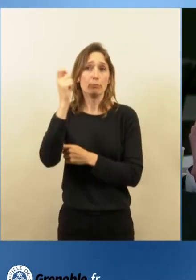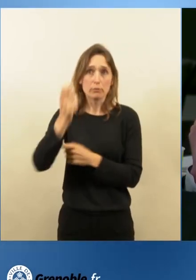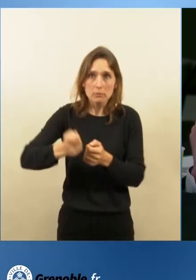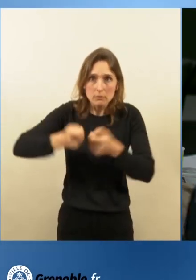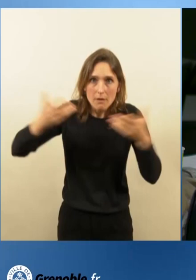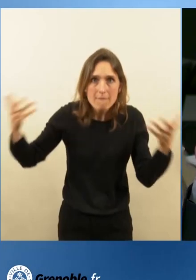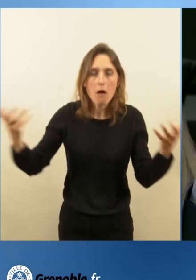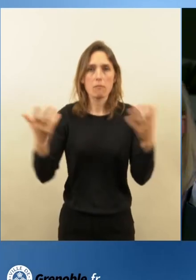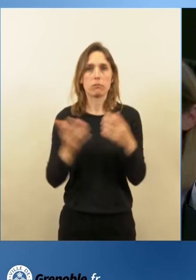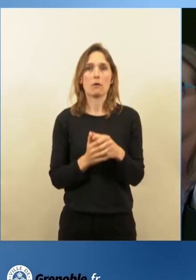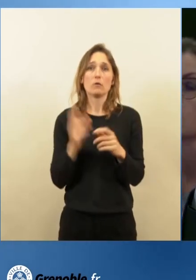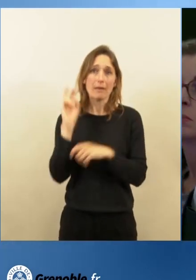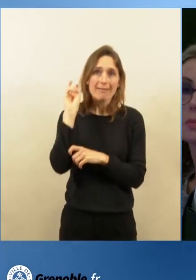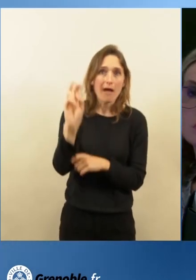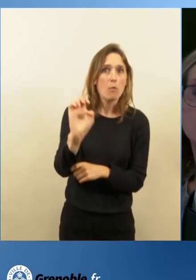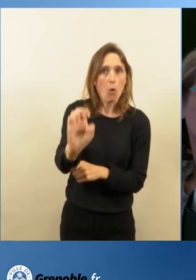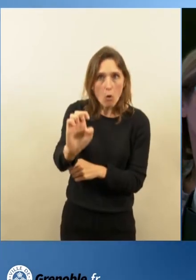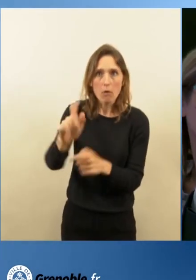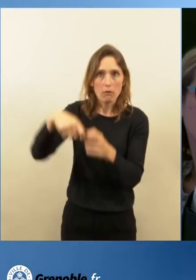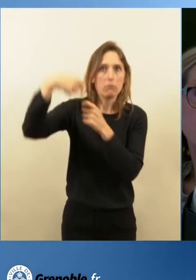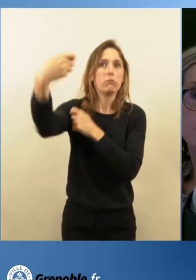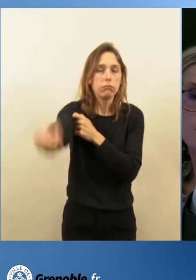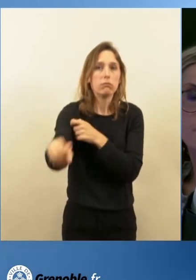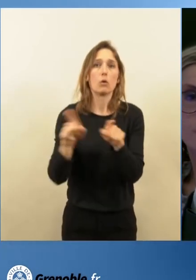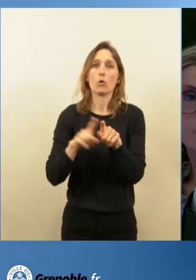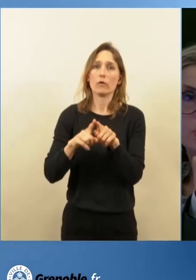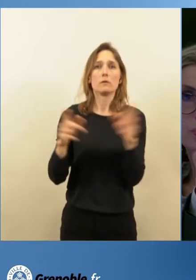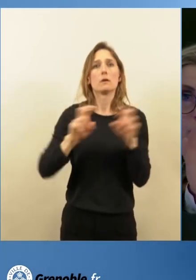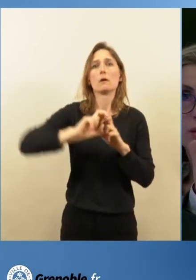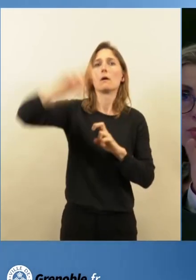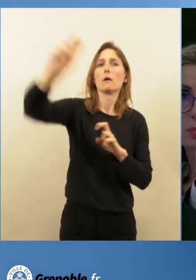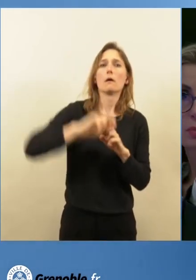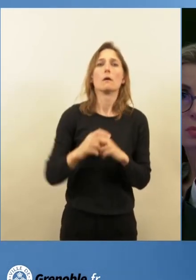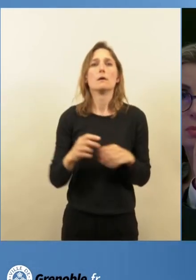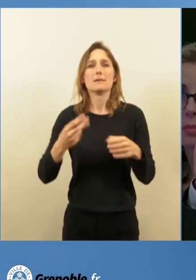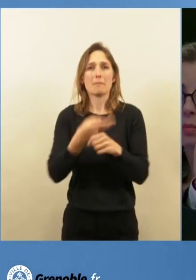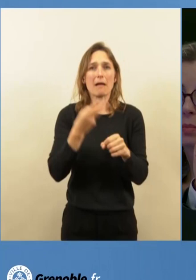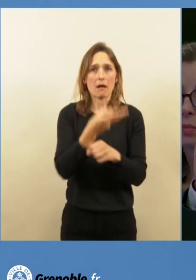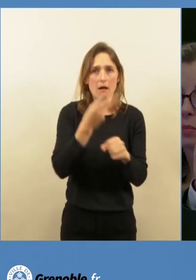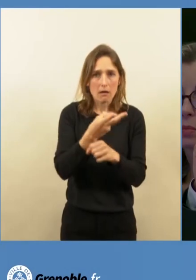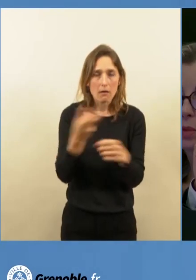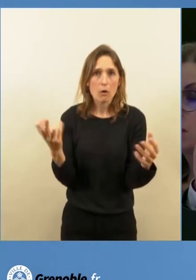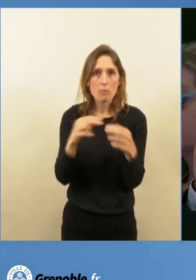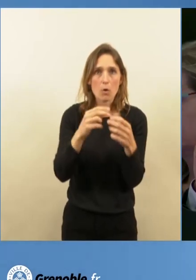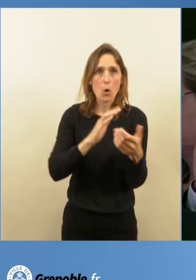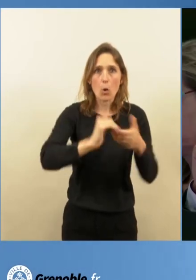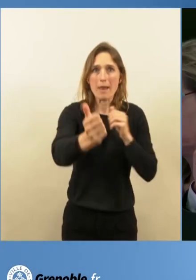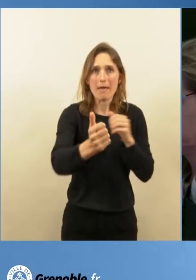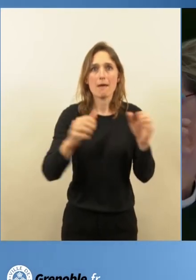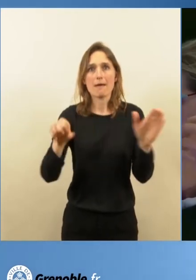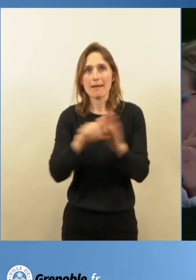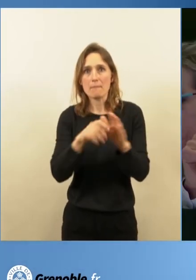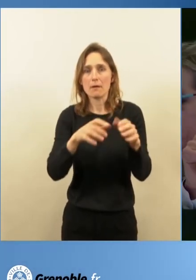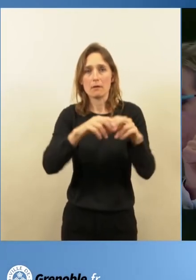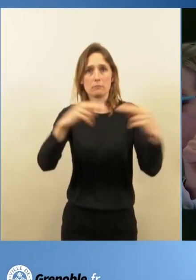vous avez oublié citer il prévoyait aussi le transport par câble Saint-Martin-le-Vinoux mais bon on comprend que le citiez plus et puis bien sûr